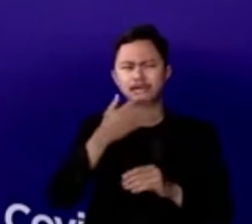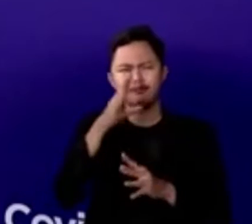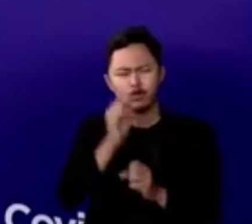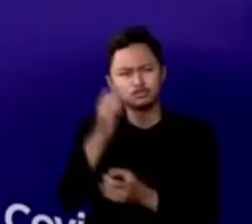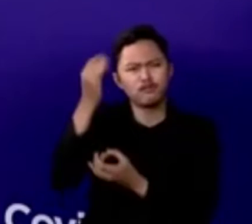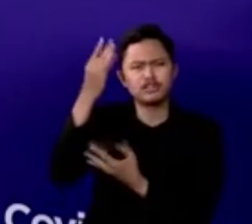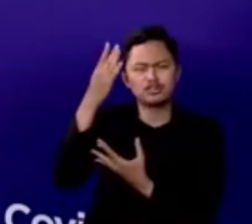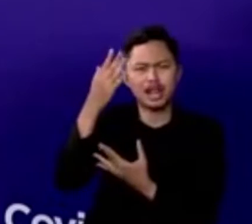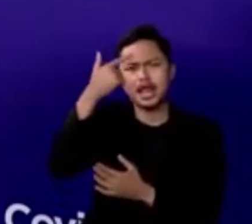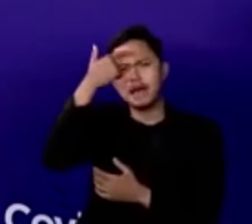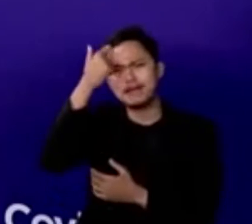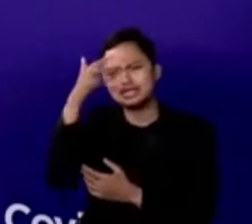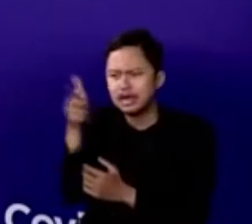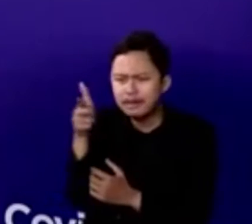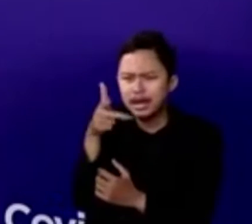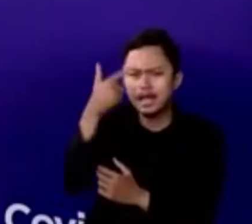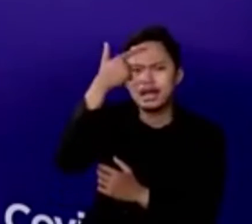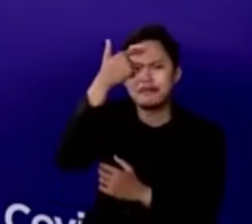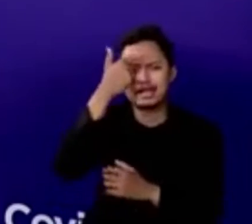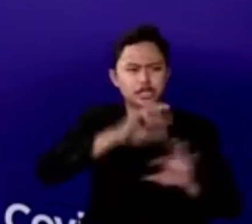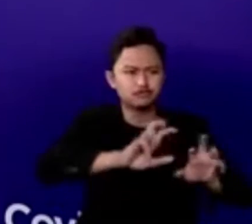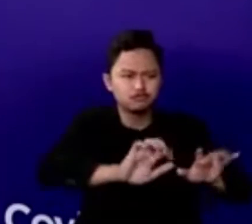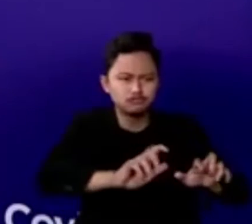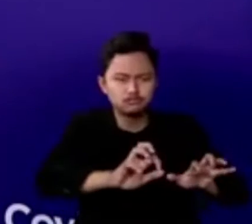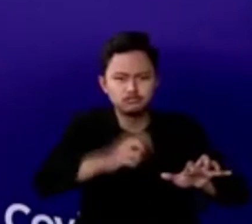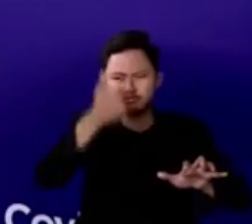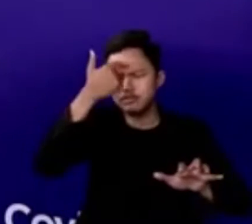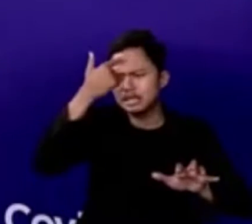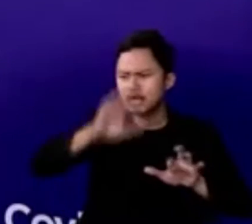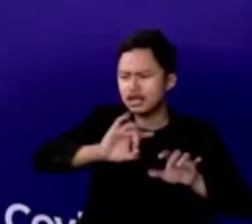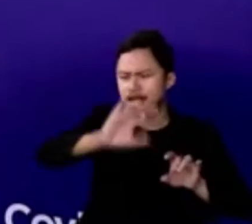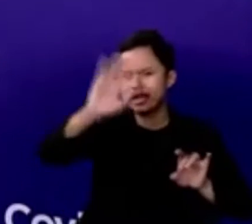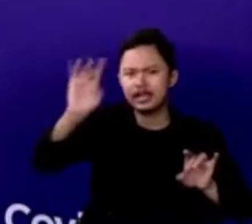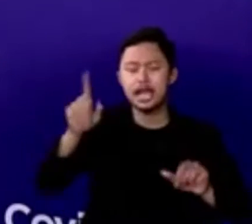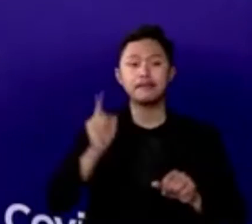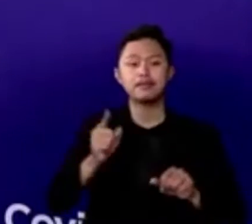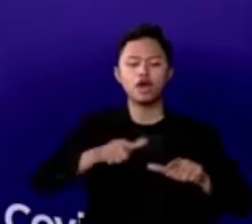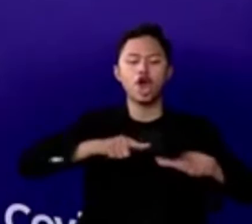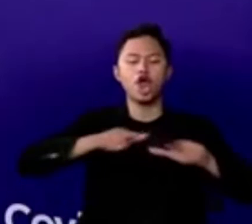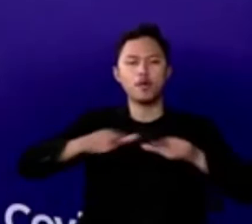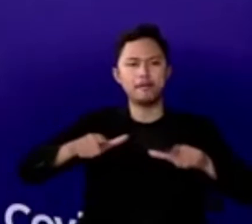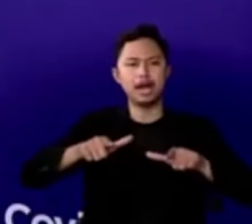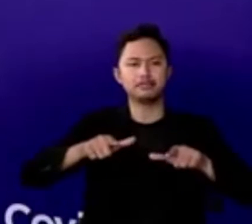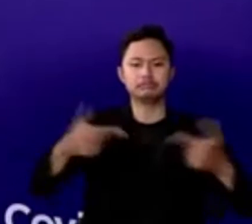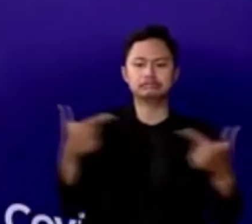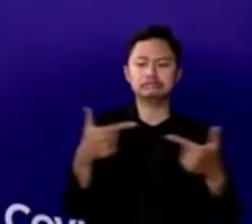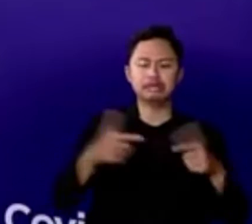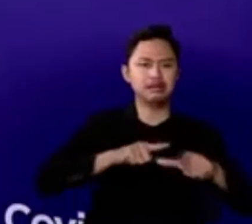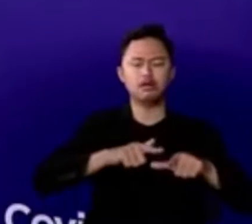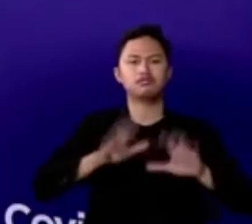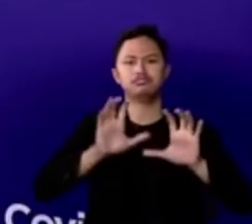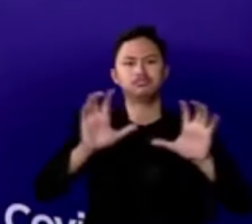semakin profesional semakin hal ngulik lagi karena memang persaingannya akan semakin Kompleks